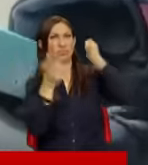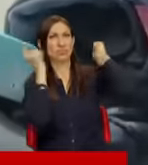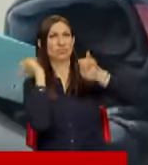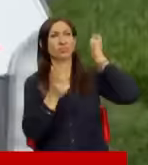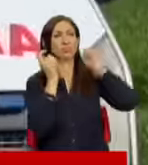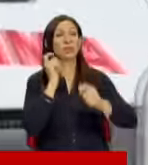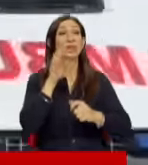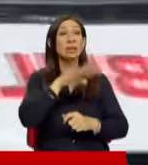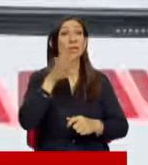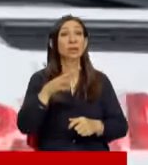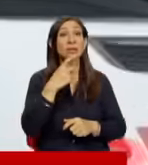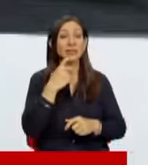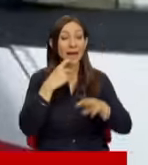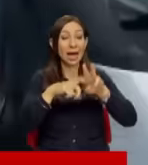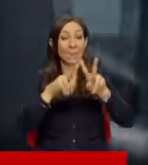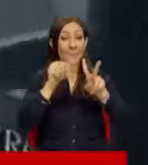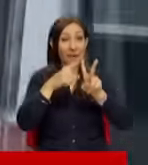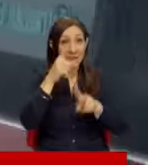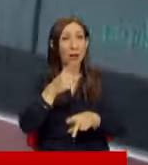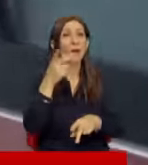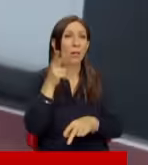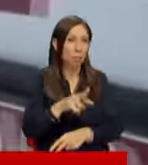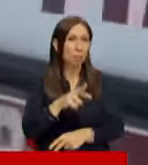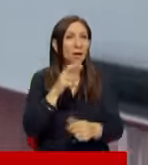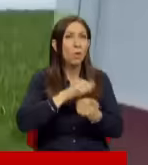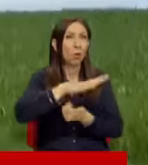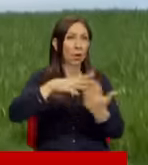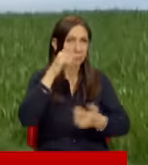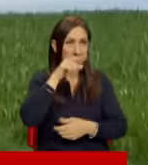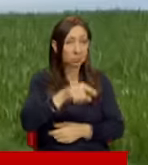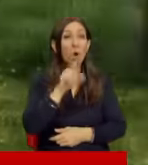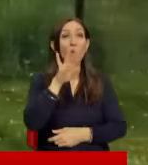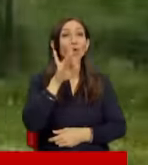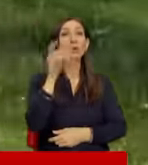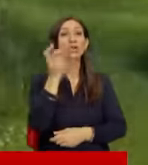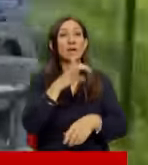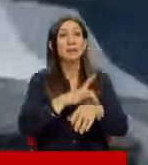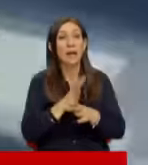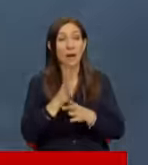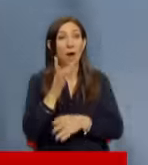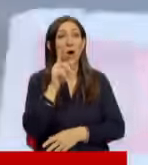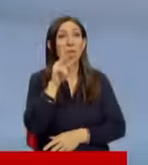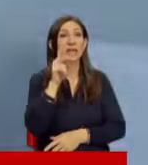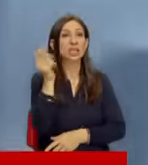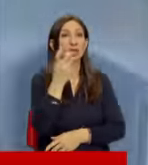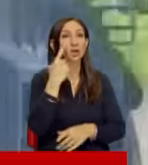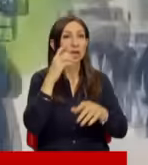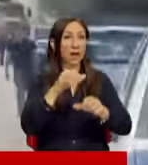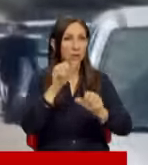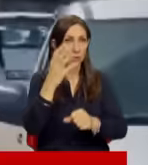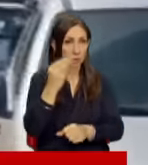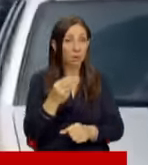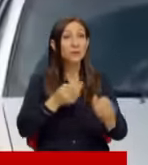saldırdı. 44 yaşındaki Emin Çelik hayatını kaybetti kavgada. 14 kişi de yaralandı. 12 kişi gözaltına